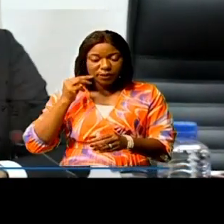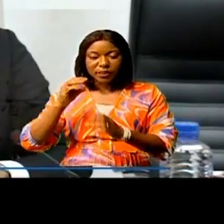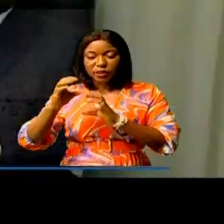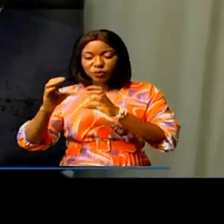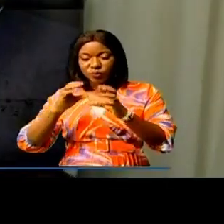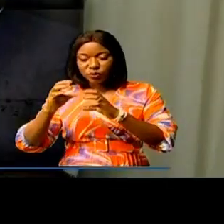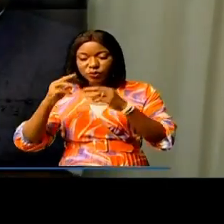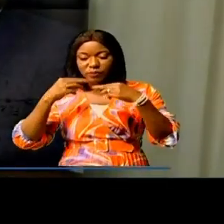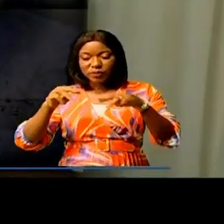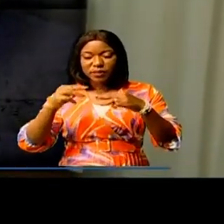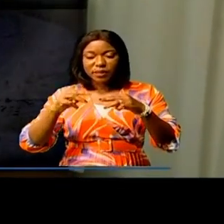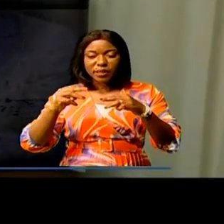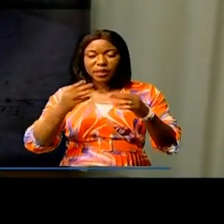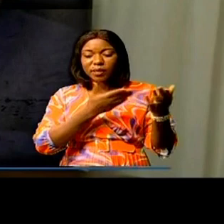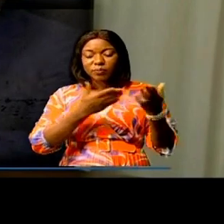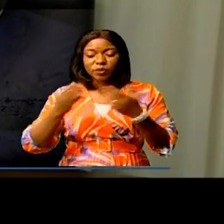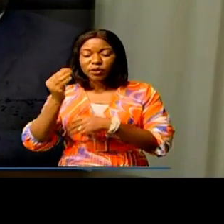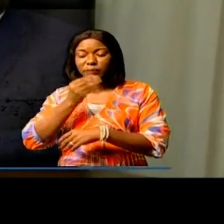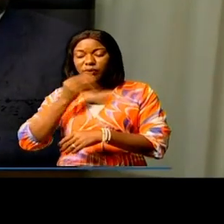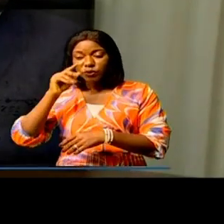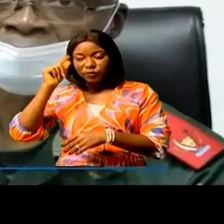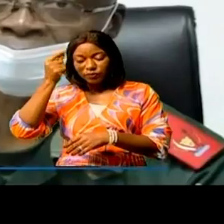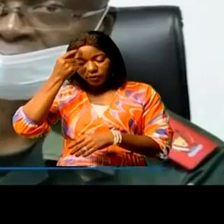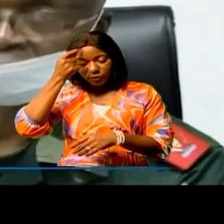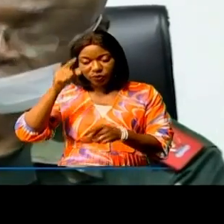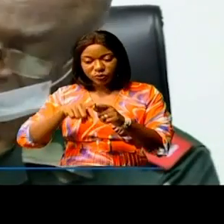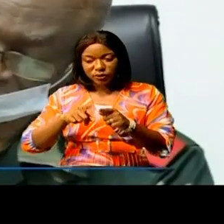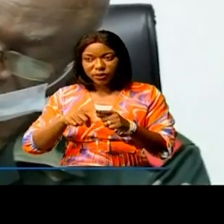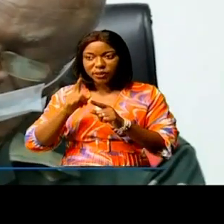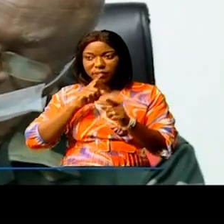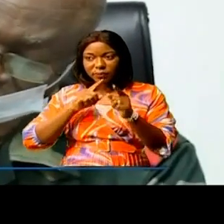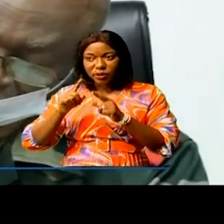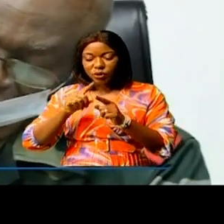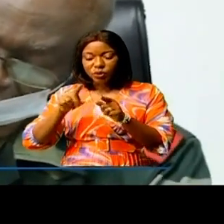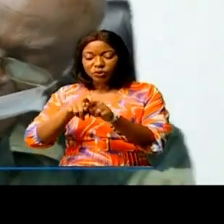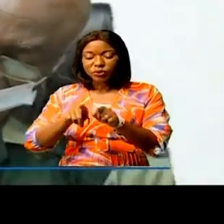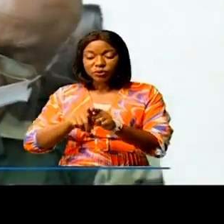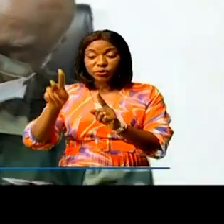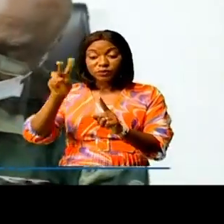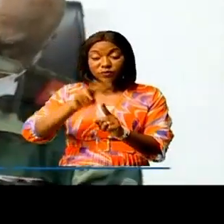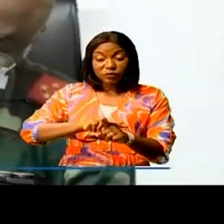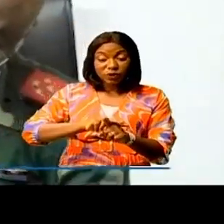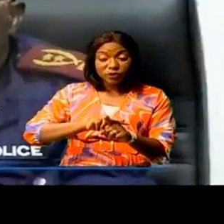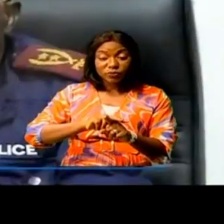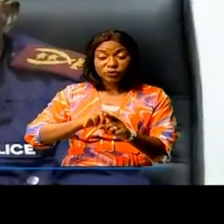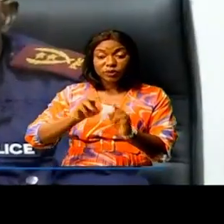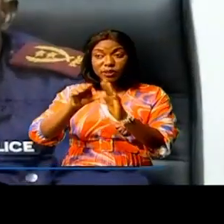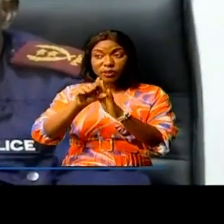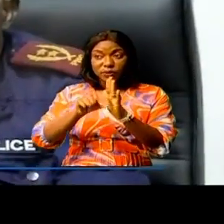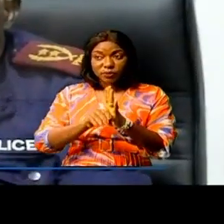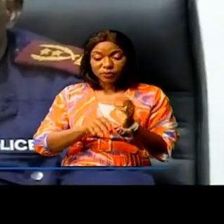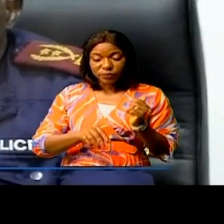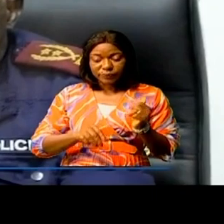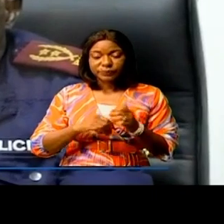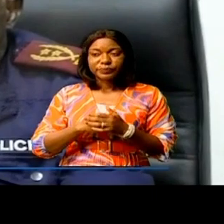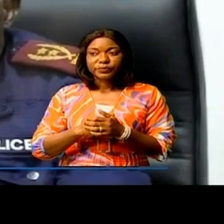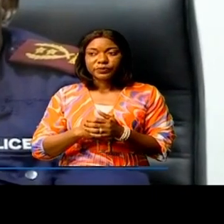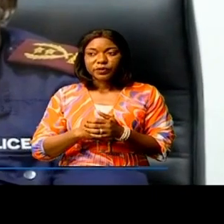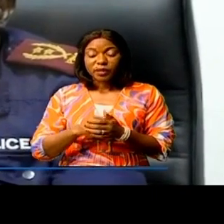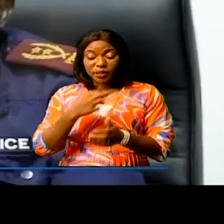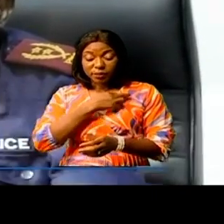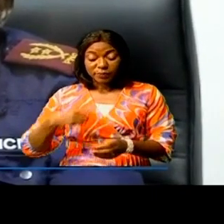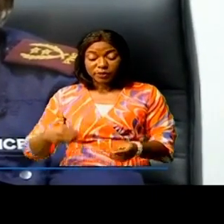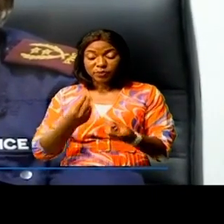Médias, porte-parole du gouvernement, parlait de la violation des accords. Sur instruction du commandant suprême de forces armées de la République démocratique du